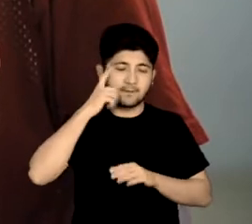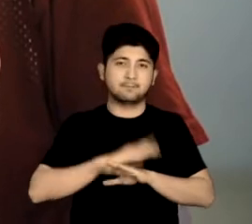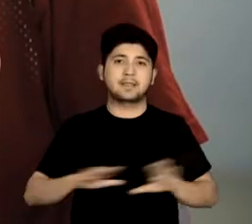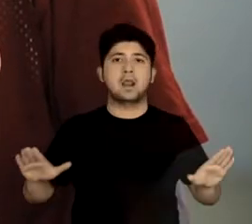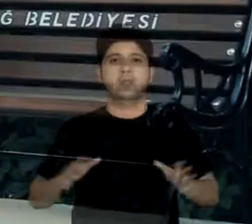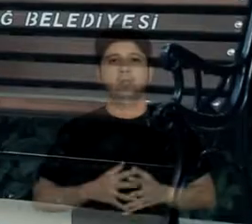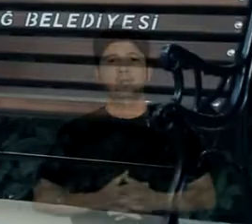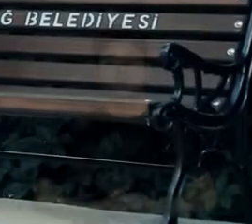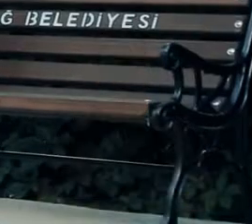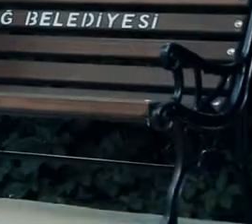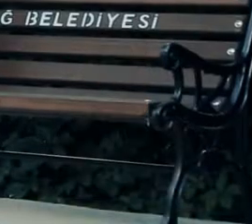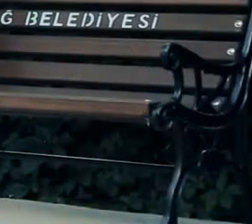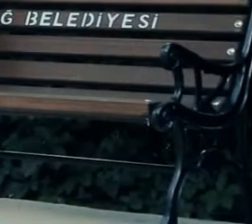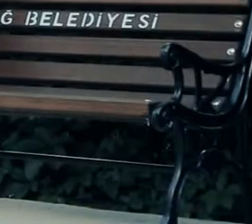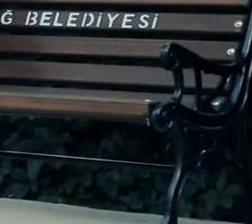biter daima.